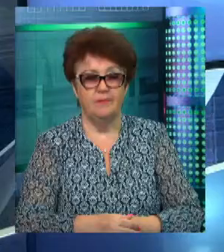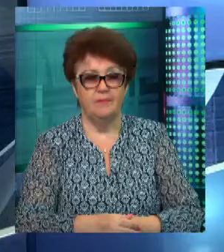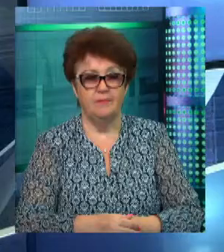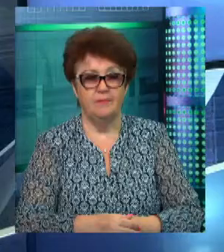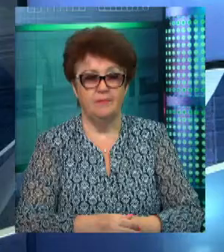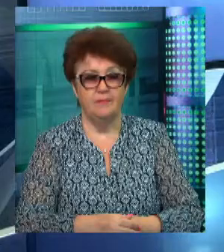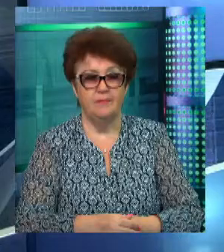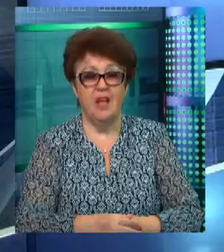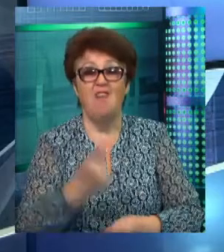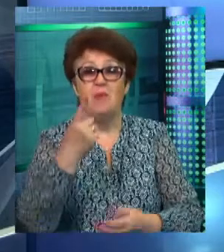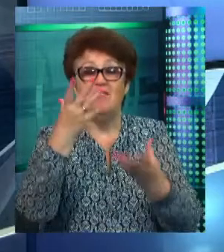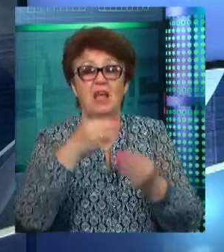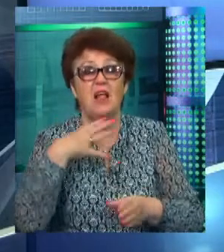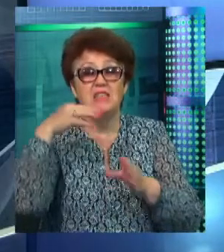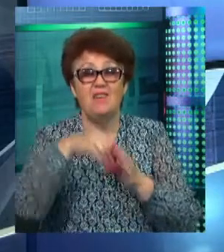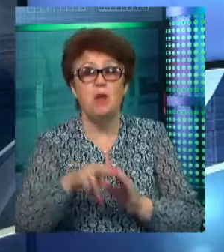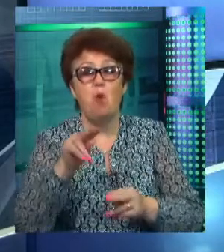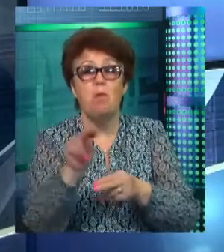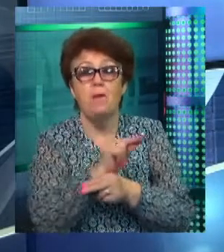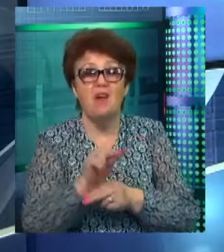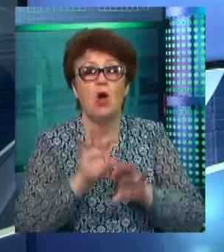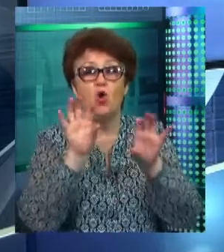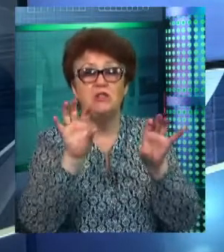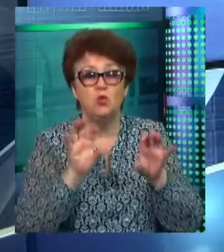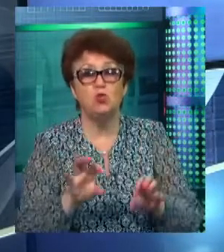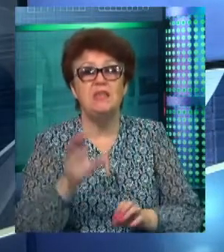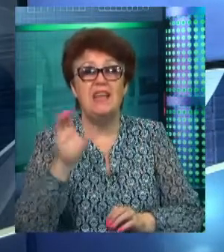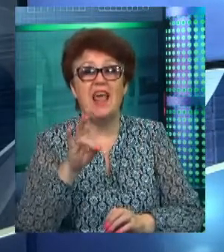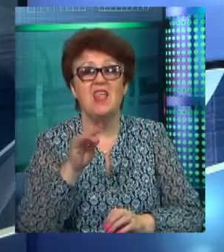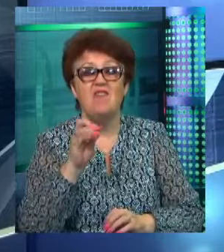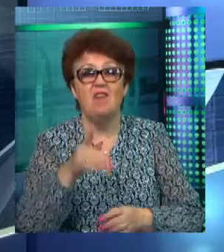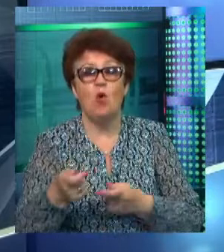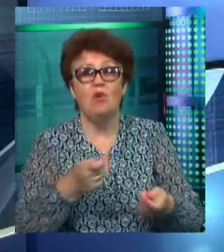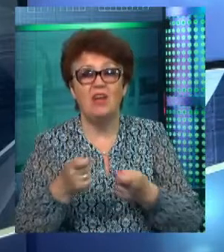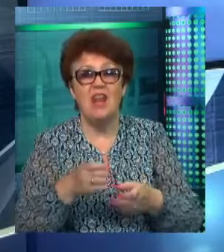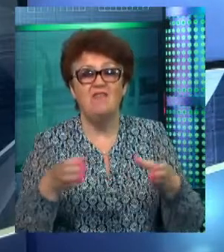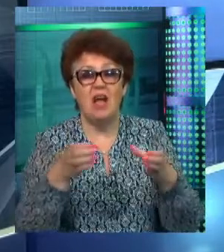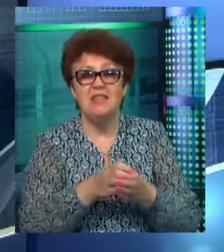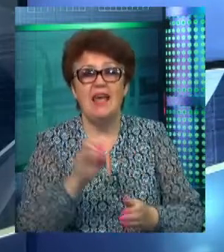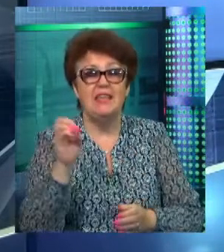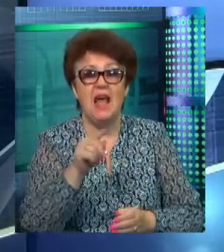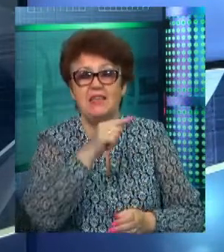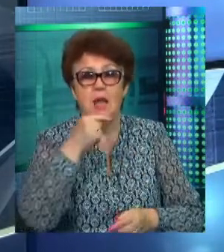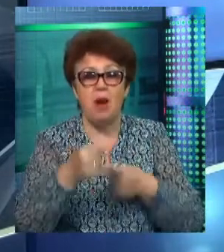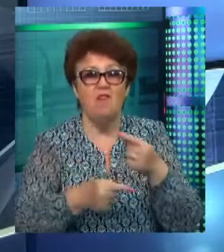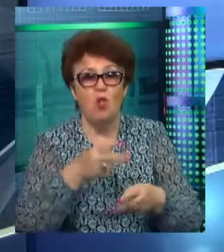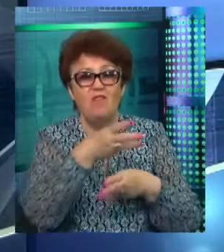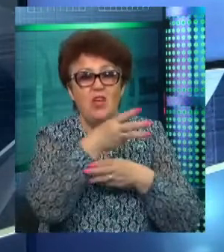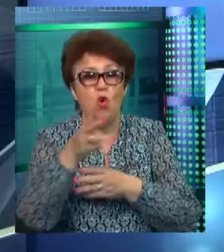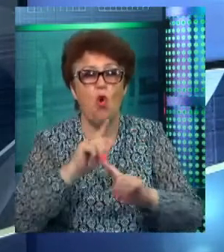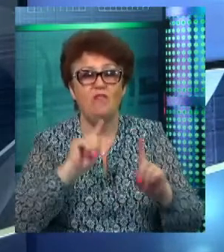в первый день голосования по поправкам конституцию сергей неверов руководитель фракции единая россия провел видеоконференцию